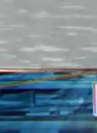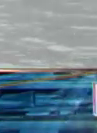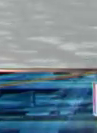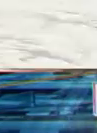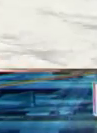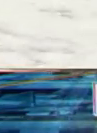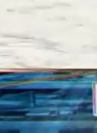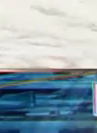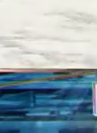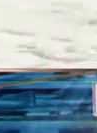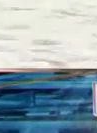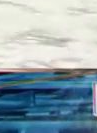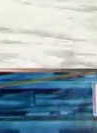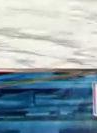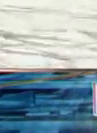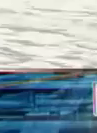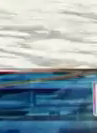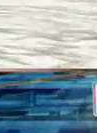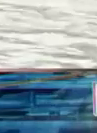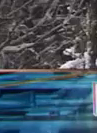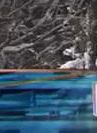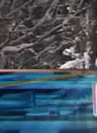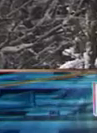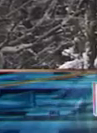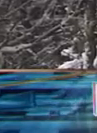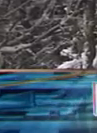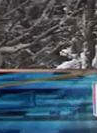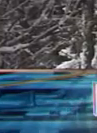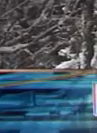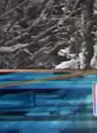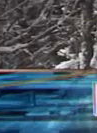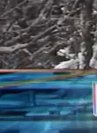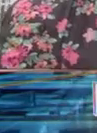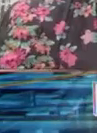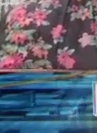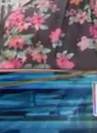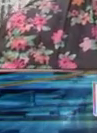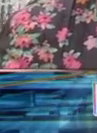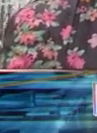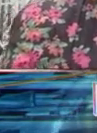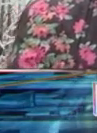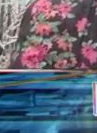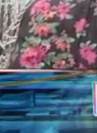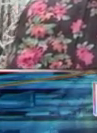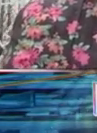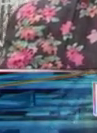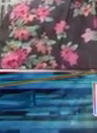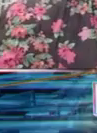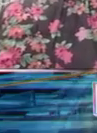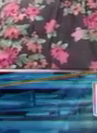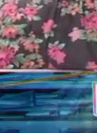Айдынкөлдің еркесі Жетісуға жетті. Текелі қаласындағы Қаратал өзеніне қос аққу қонақтады. Келгеніне біз қуанып отырмыз